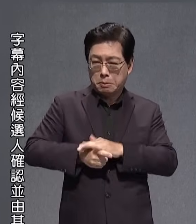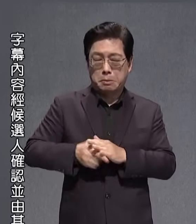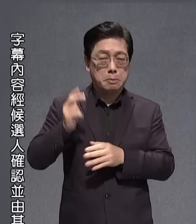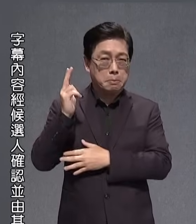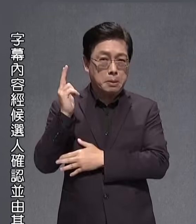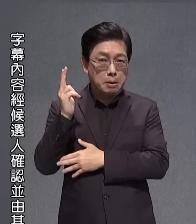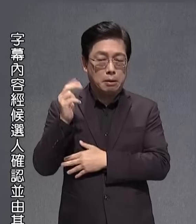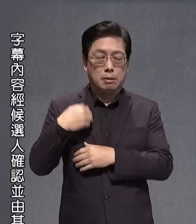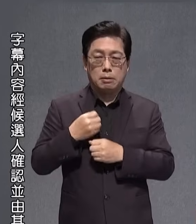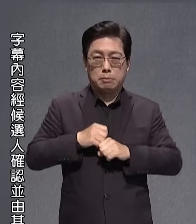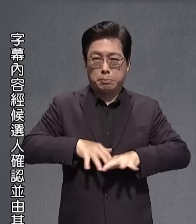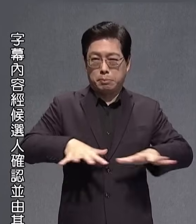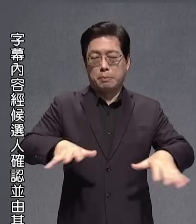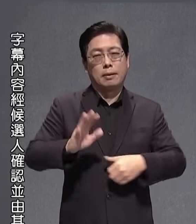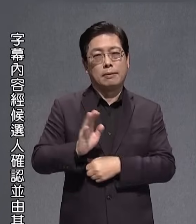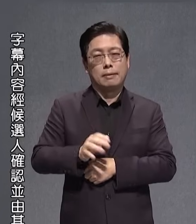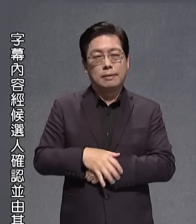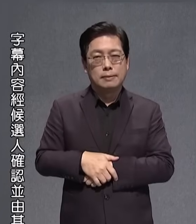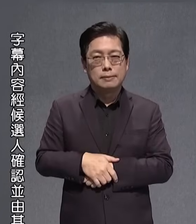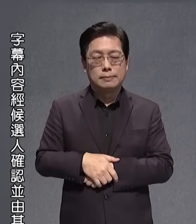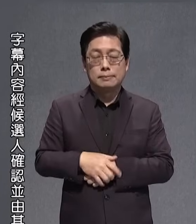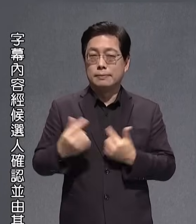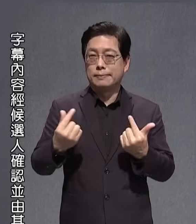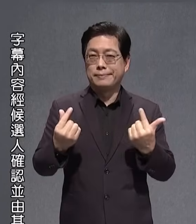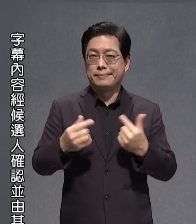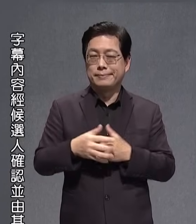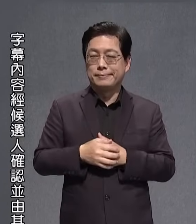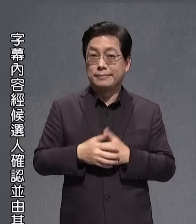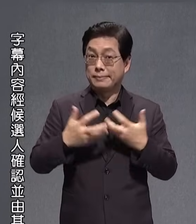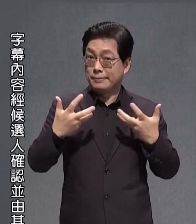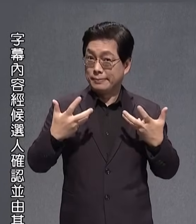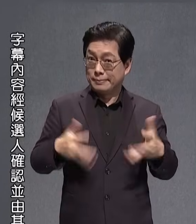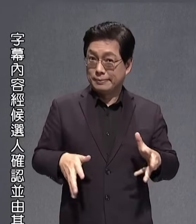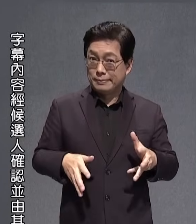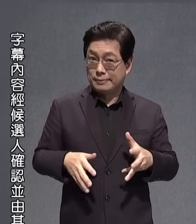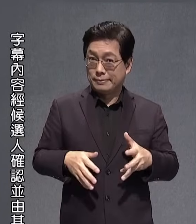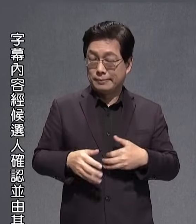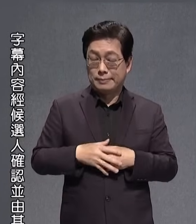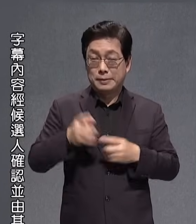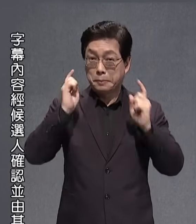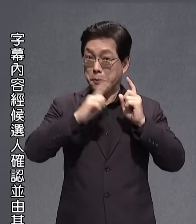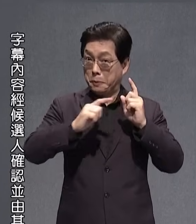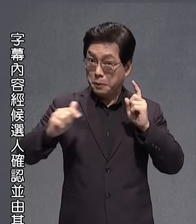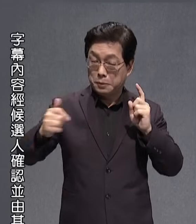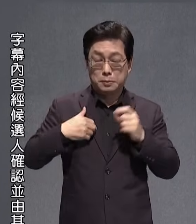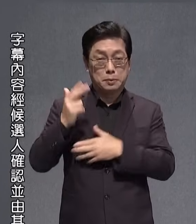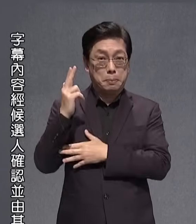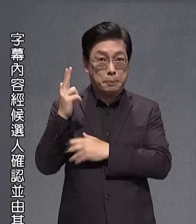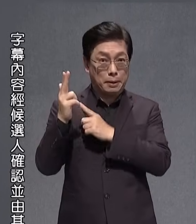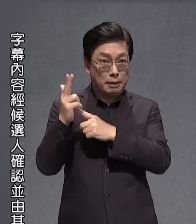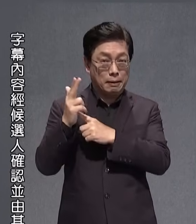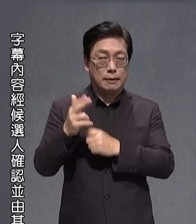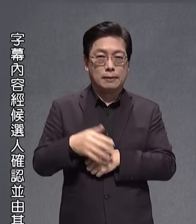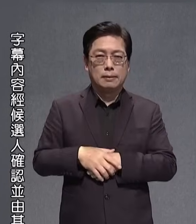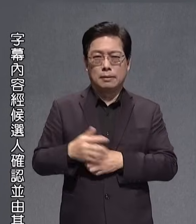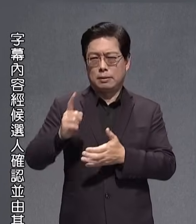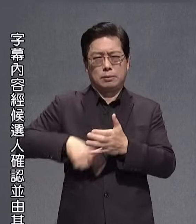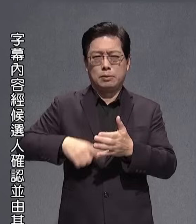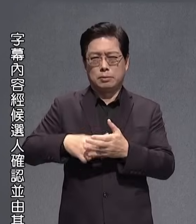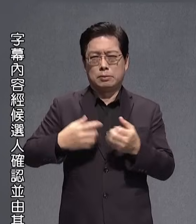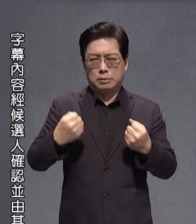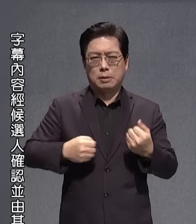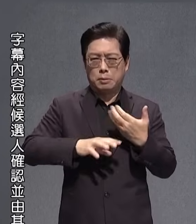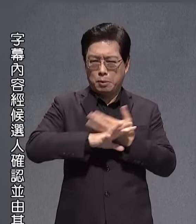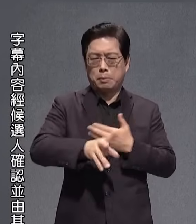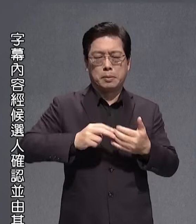支流落在市面上。尤其足侪的玩具游戏枪是容易从火药室